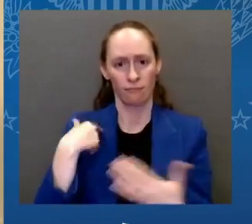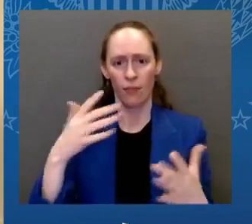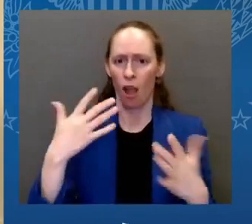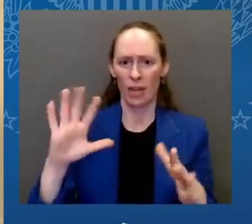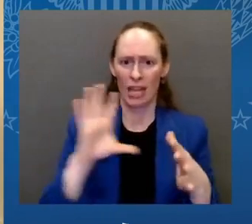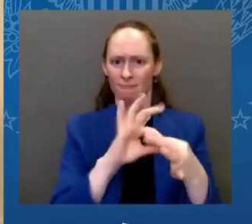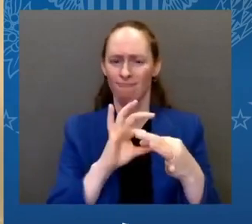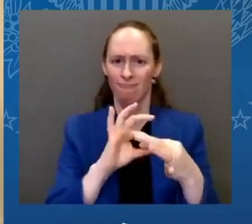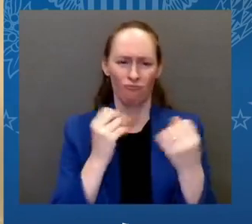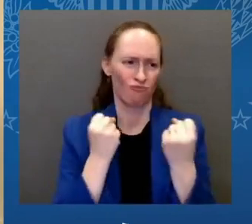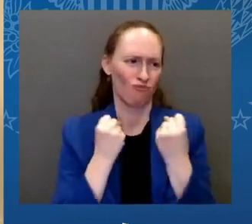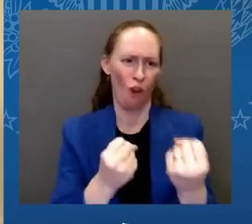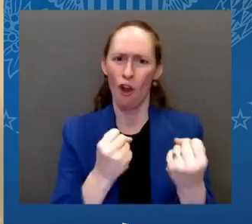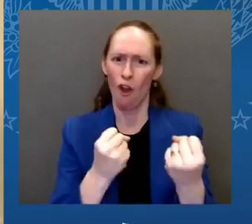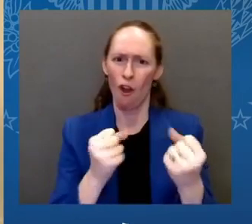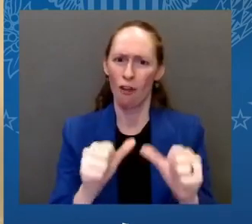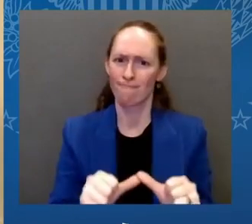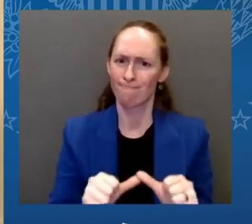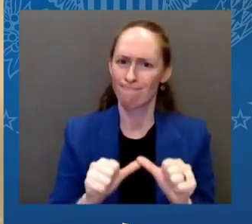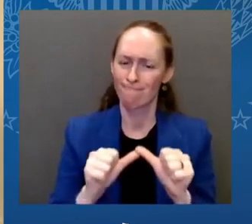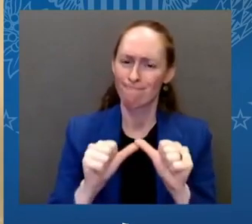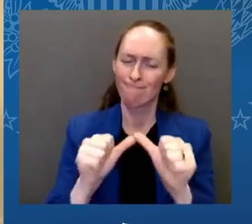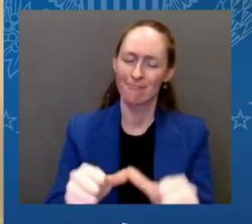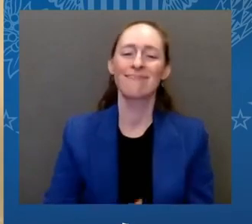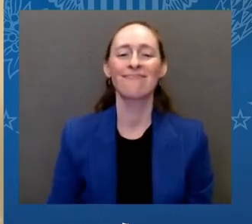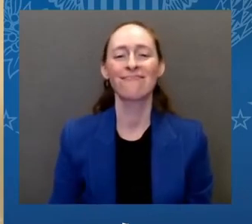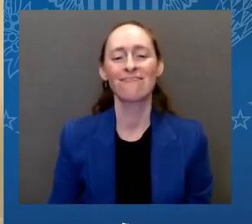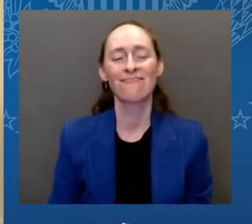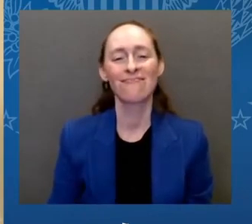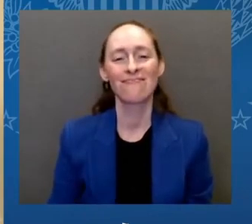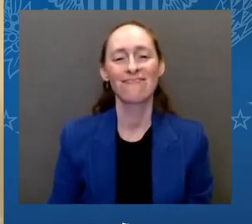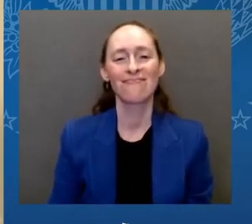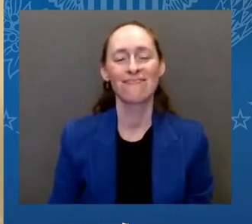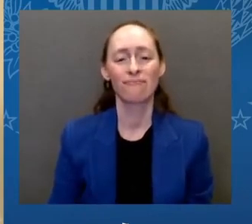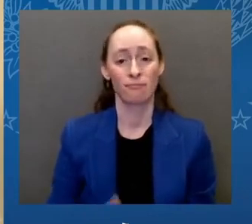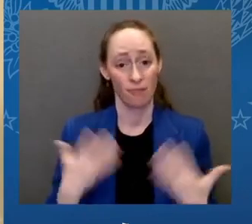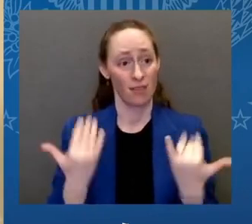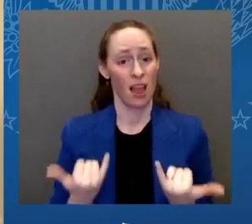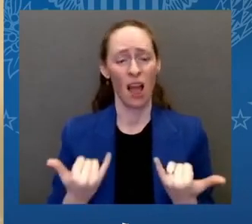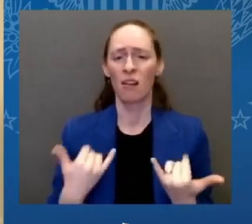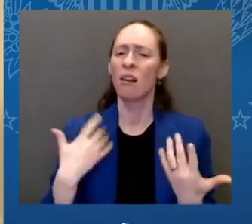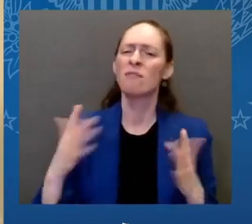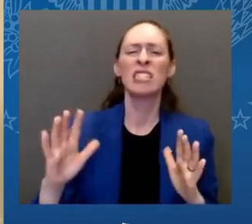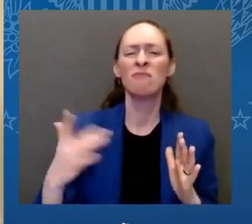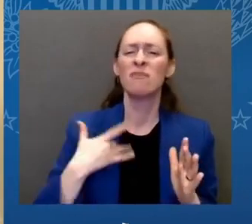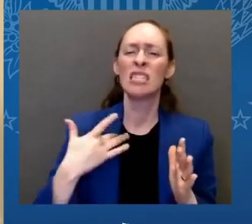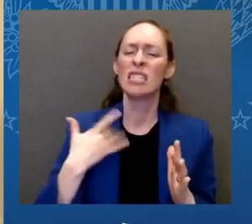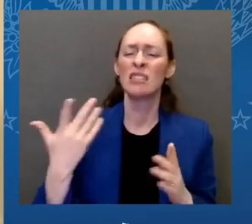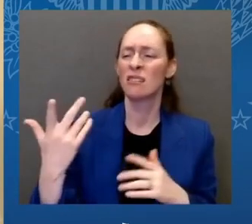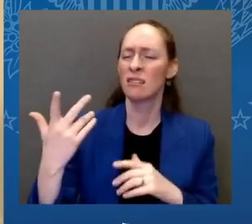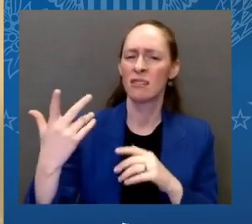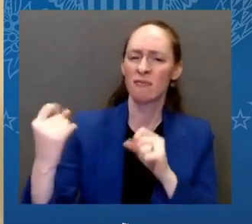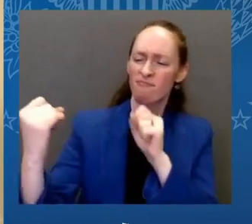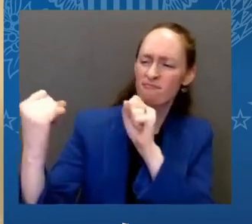наповнено реальним змістом. І я сьогодні це відчув на всіх моїх зустрічах, в усіх